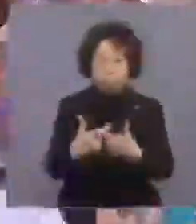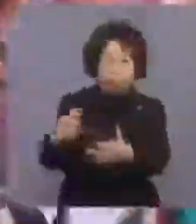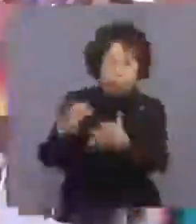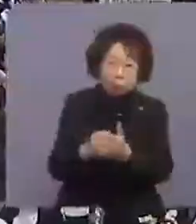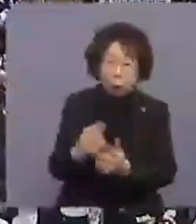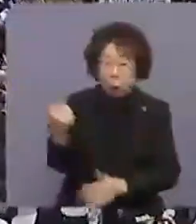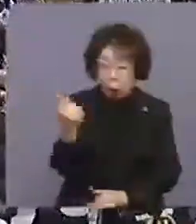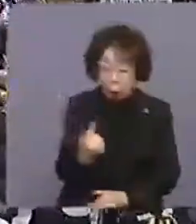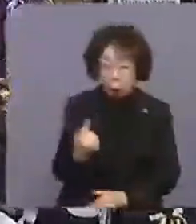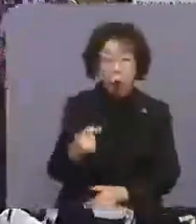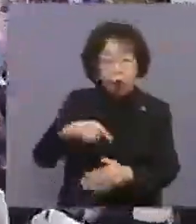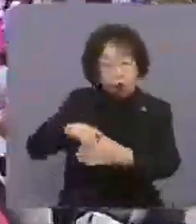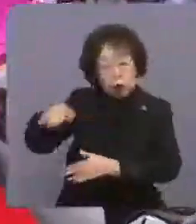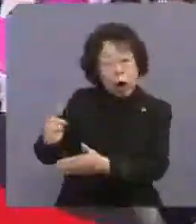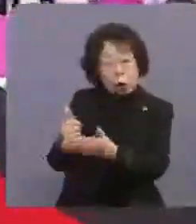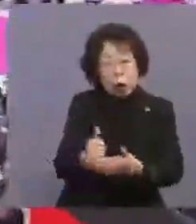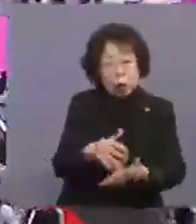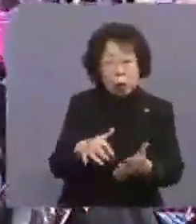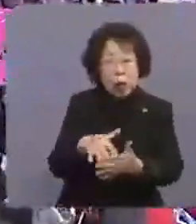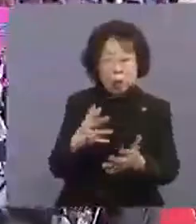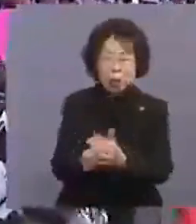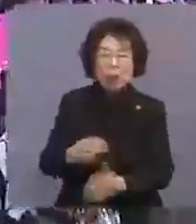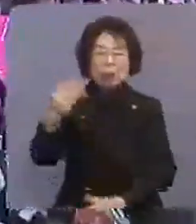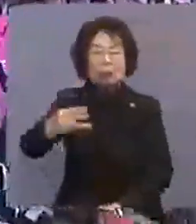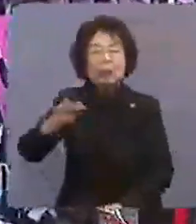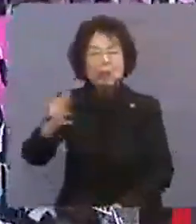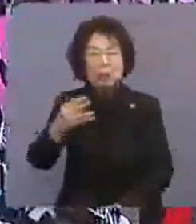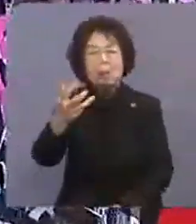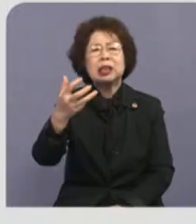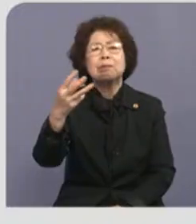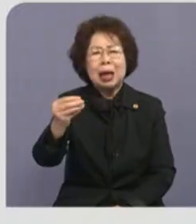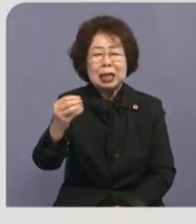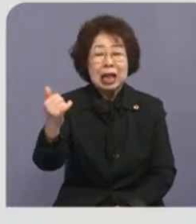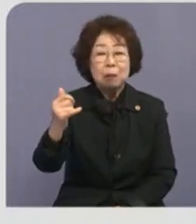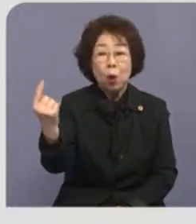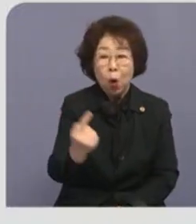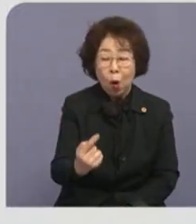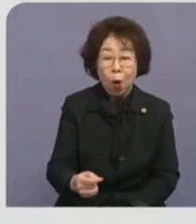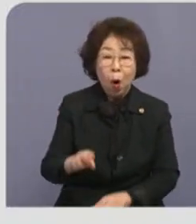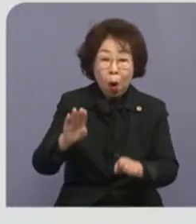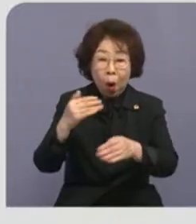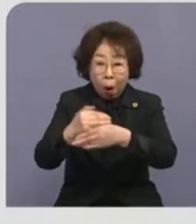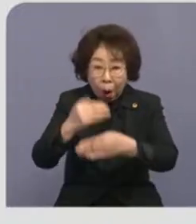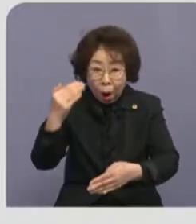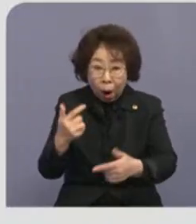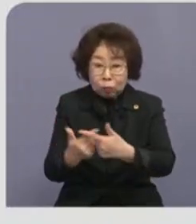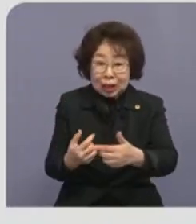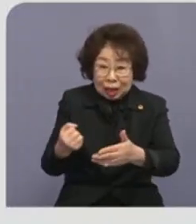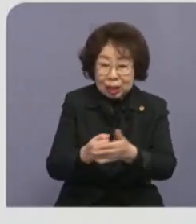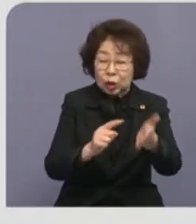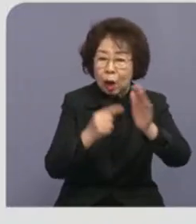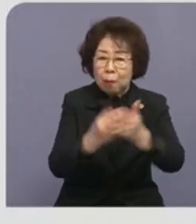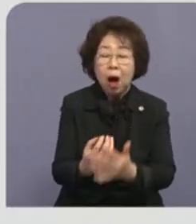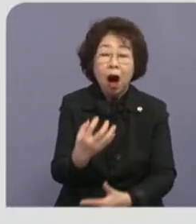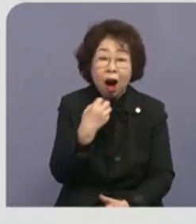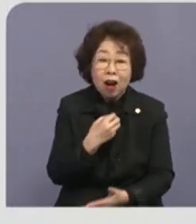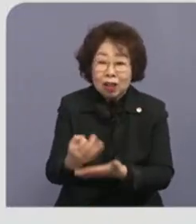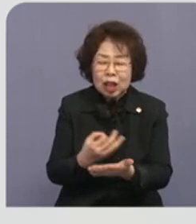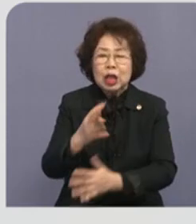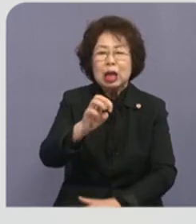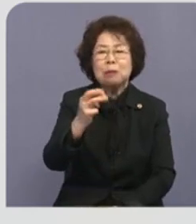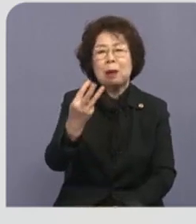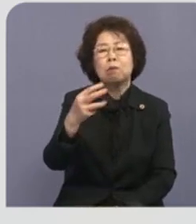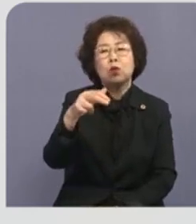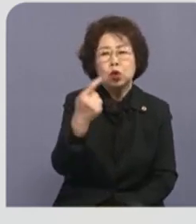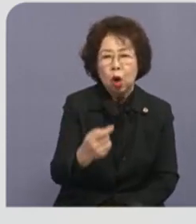것으로 보이는 국내외 방문객수 는 380만 명 개최지가 부산으로 결정되면 생산 유발 43조원